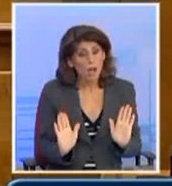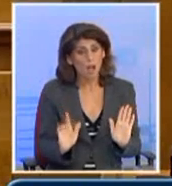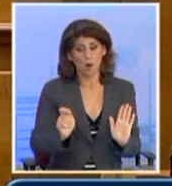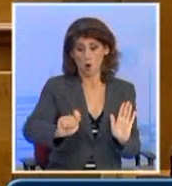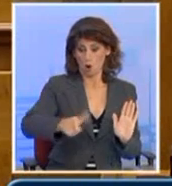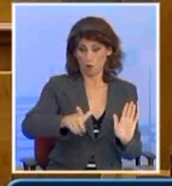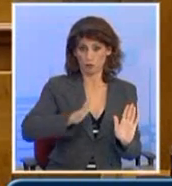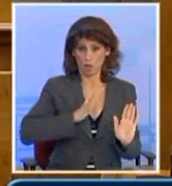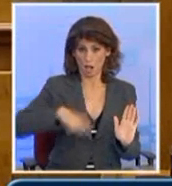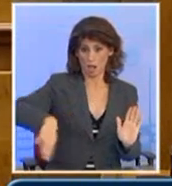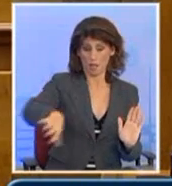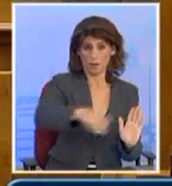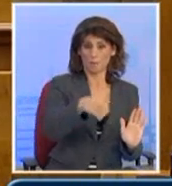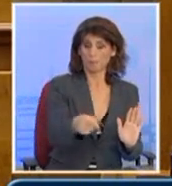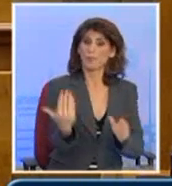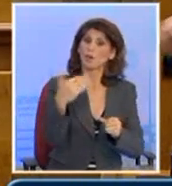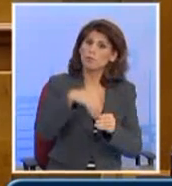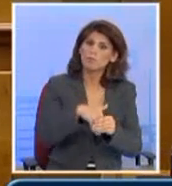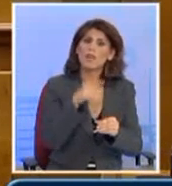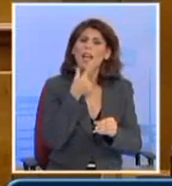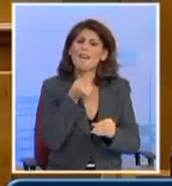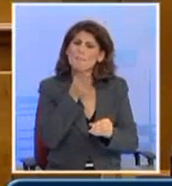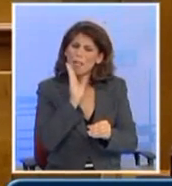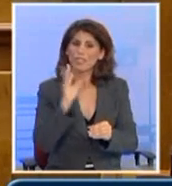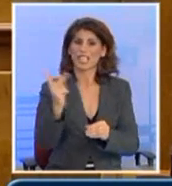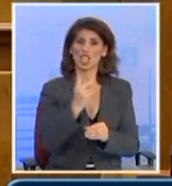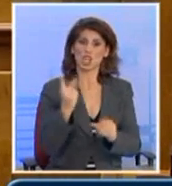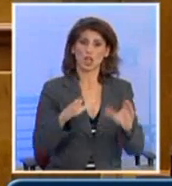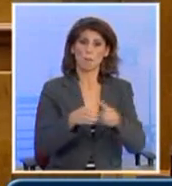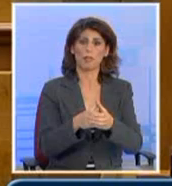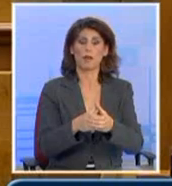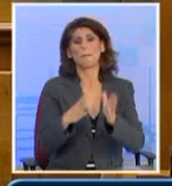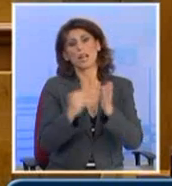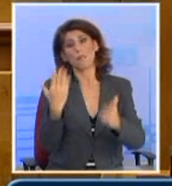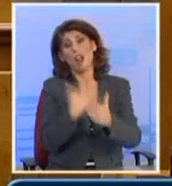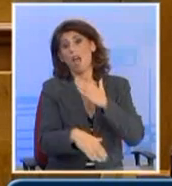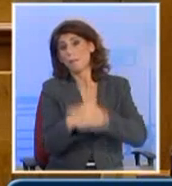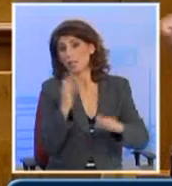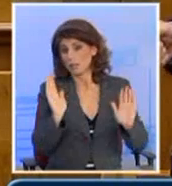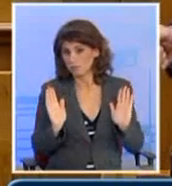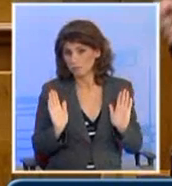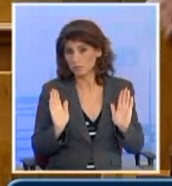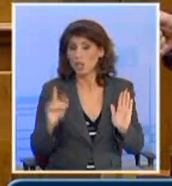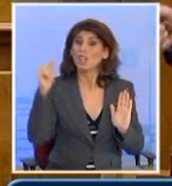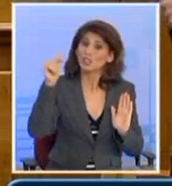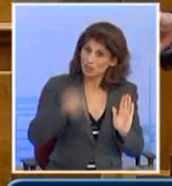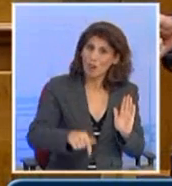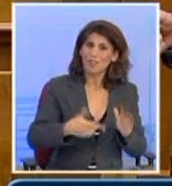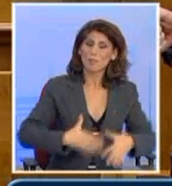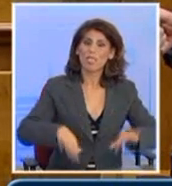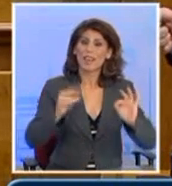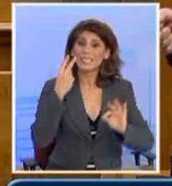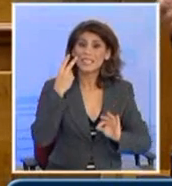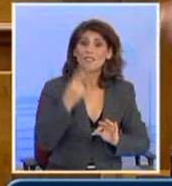πολίτης, αυτός που ανήκει σε μια ευπαθή κοινωνική ομάδα όπως η ανάπηρη, τώρα που θα αρχίσει να